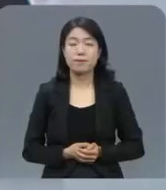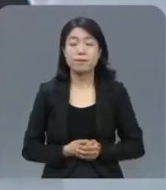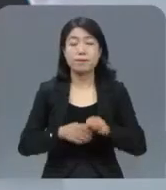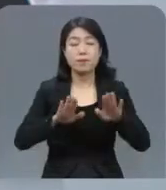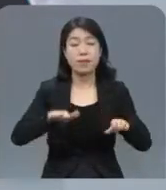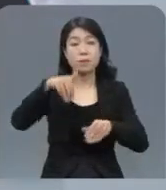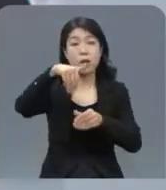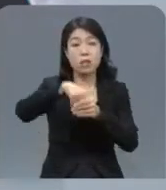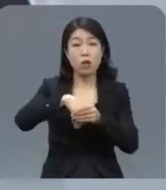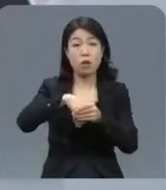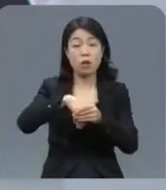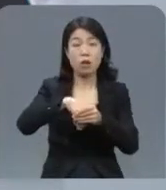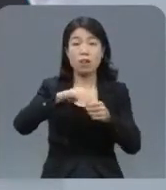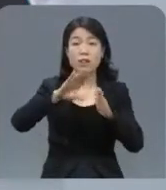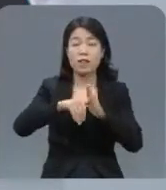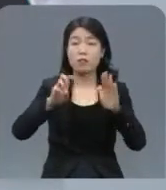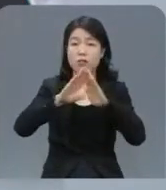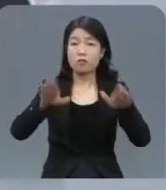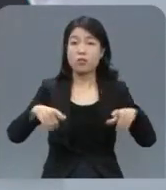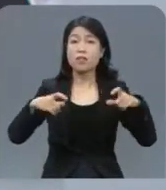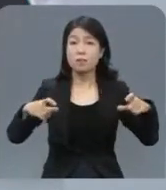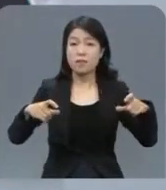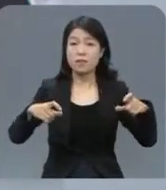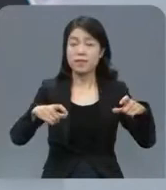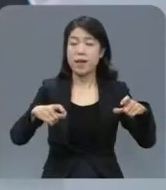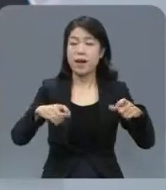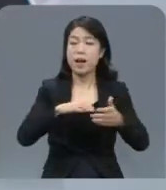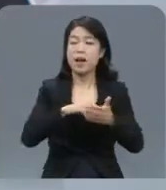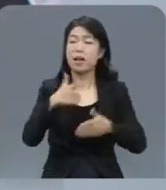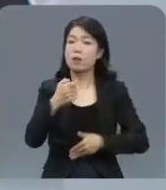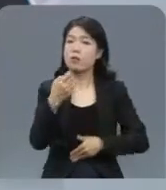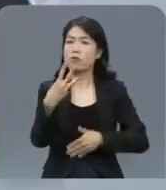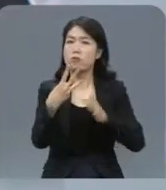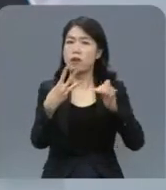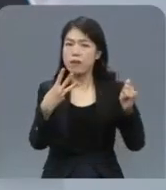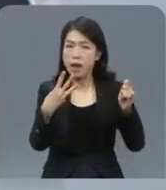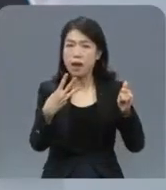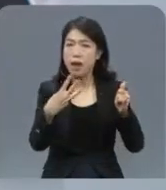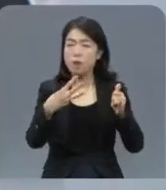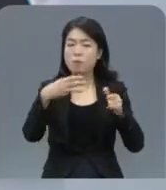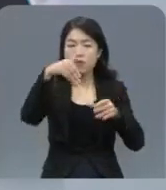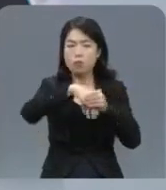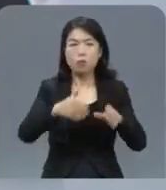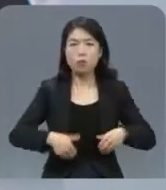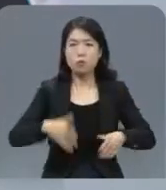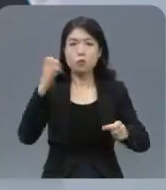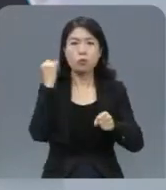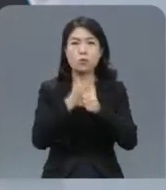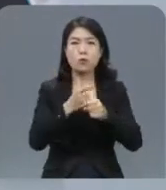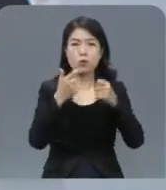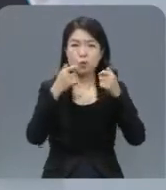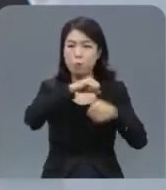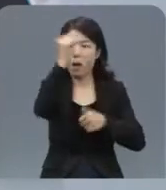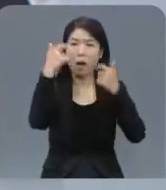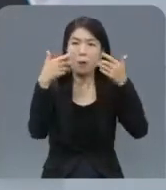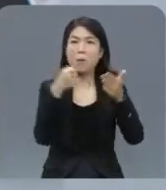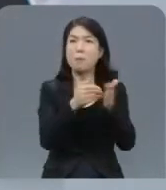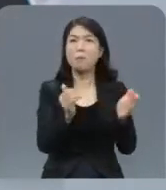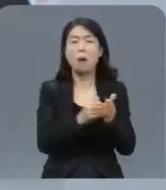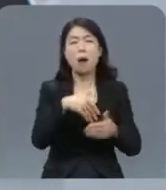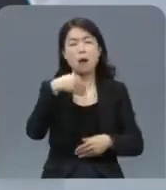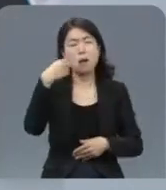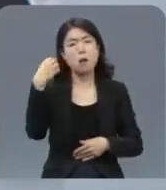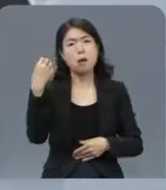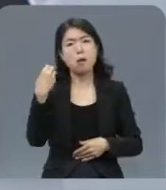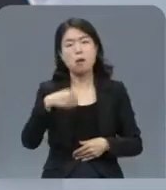일본 지방선거에서 광주와 전남 지역은 무료 60 3명의 무투표 당선이 나왔습니다 부부가 혼자 이거나